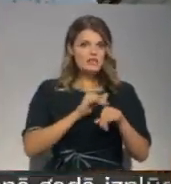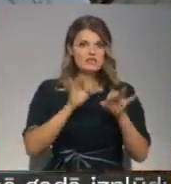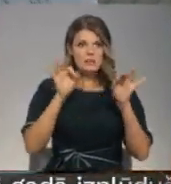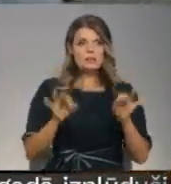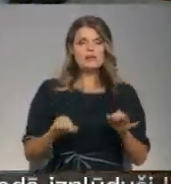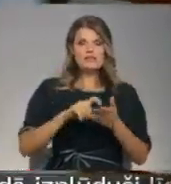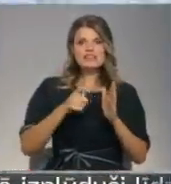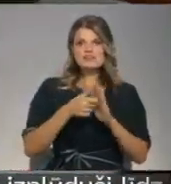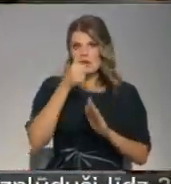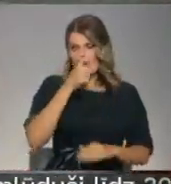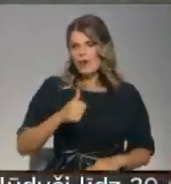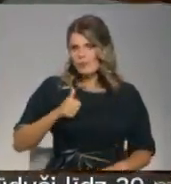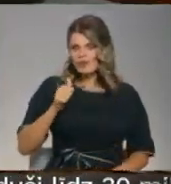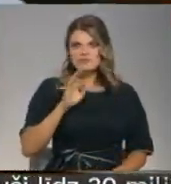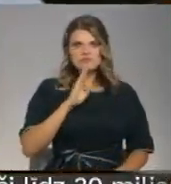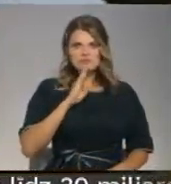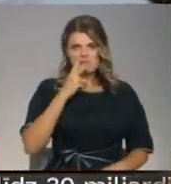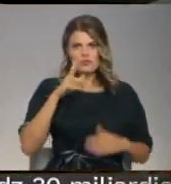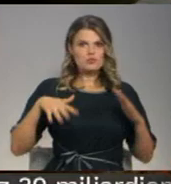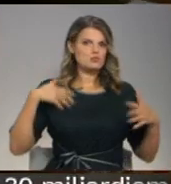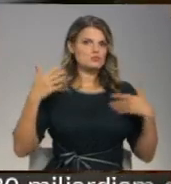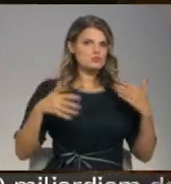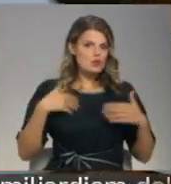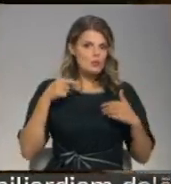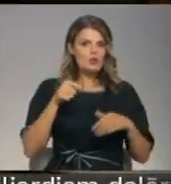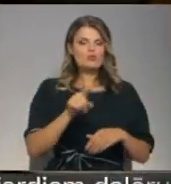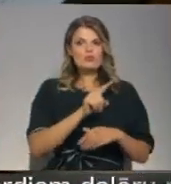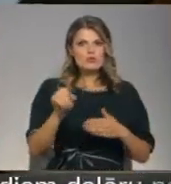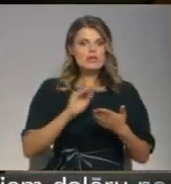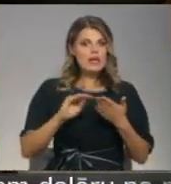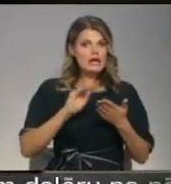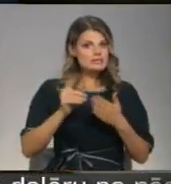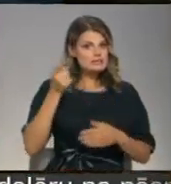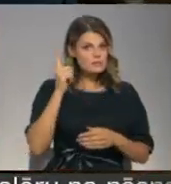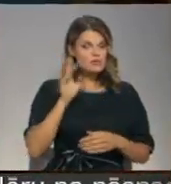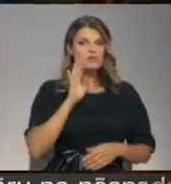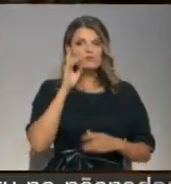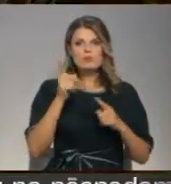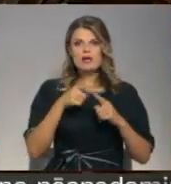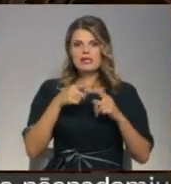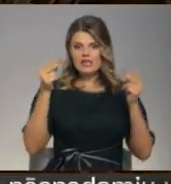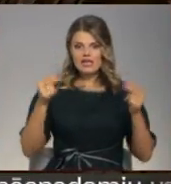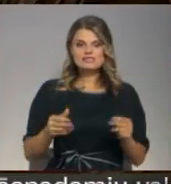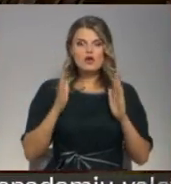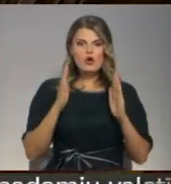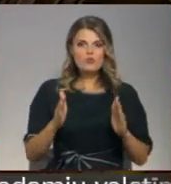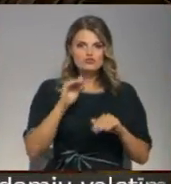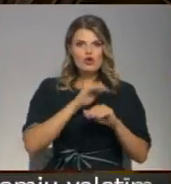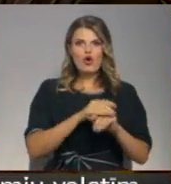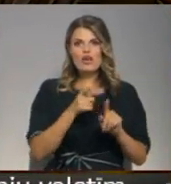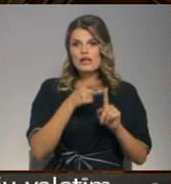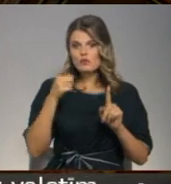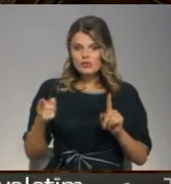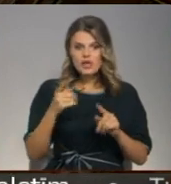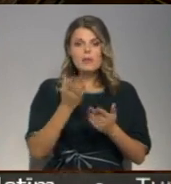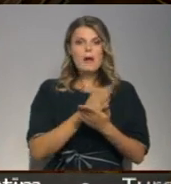tiesībām dzīvokli privatizēt, kundzei sagādājusi uztraukumu, jo tajā tiek izteikts brīdinājums, ka turpmāk īres līgumi būs ar noteiktu termiņu, un